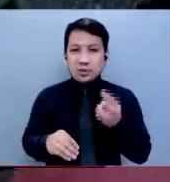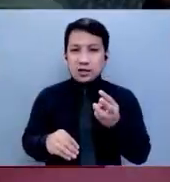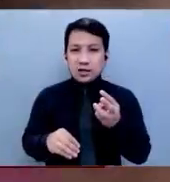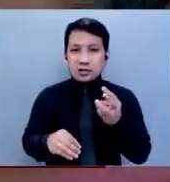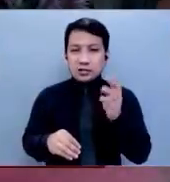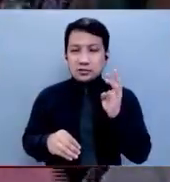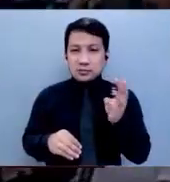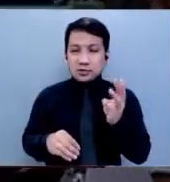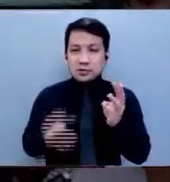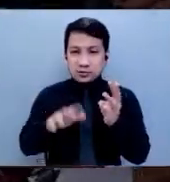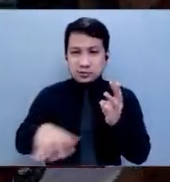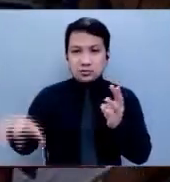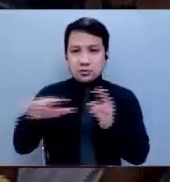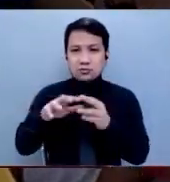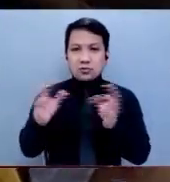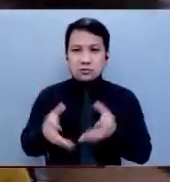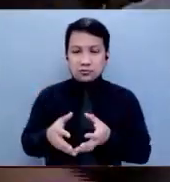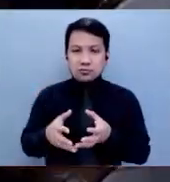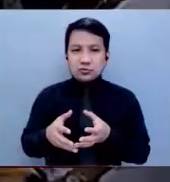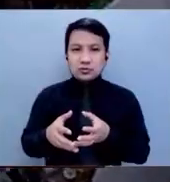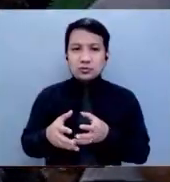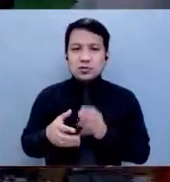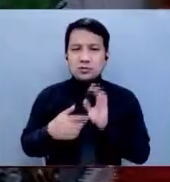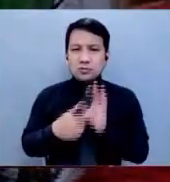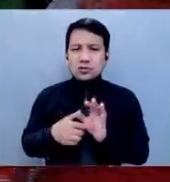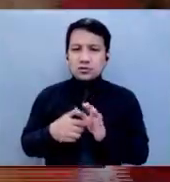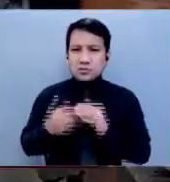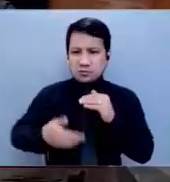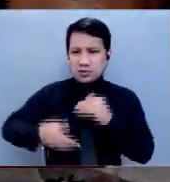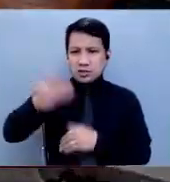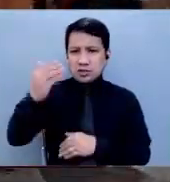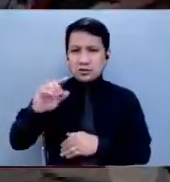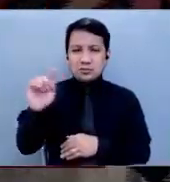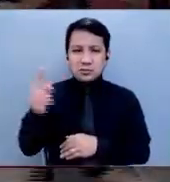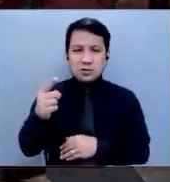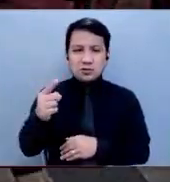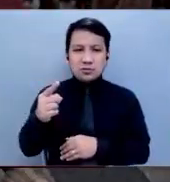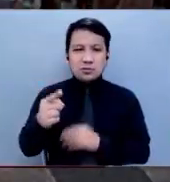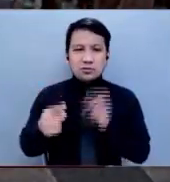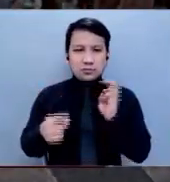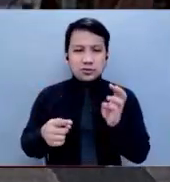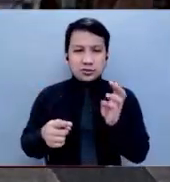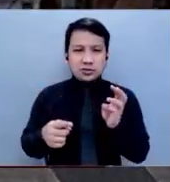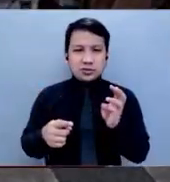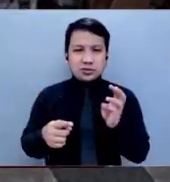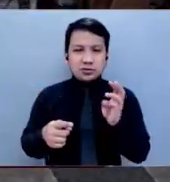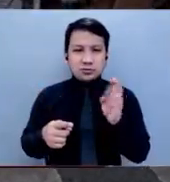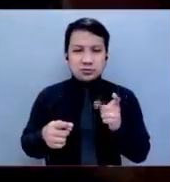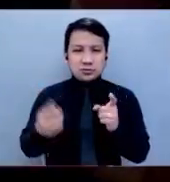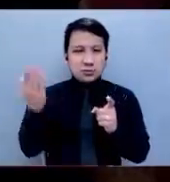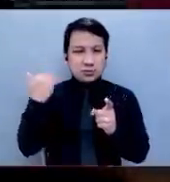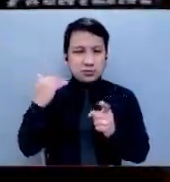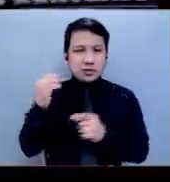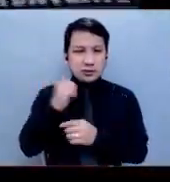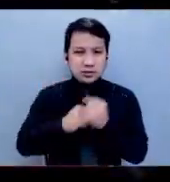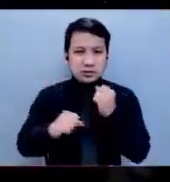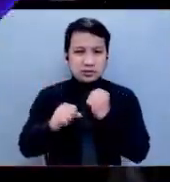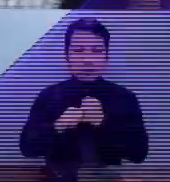sa overall world rankings. Mas mataas lang yan ang isa mula sa 61st ranking natin noong nakaraang